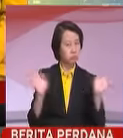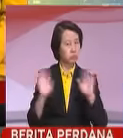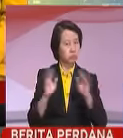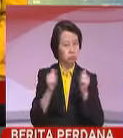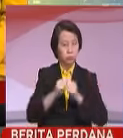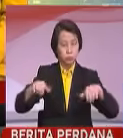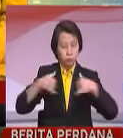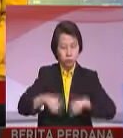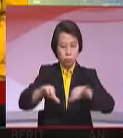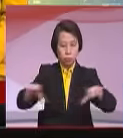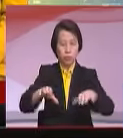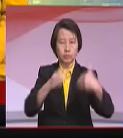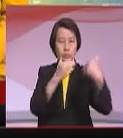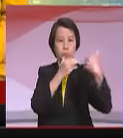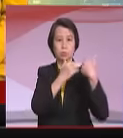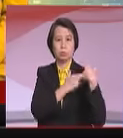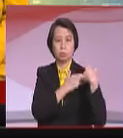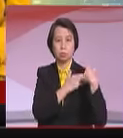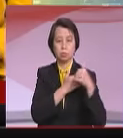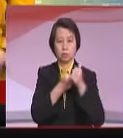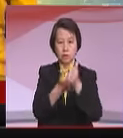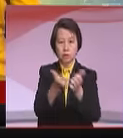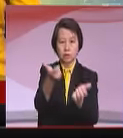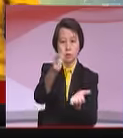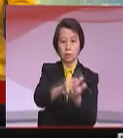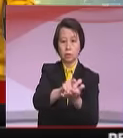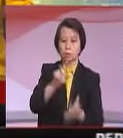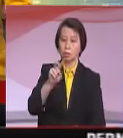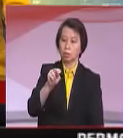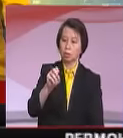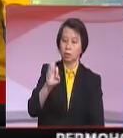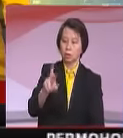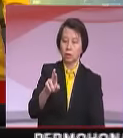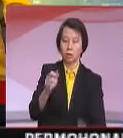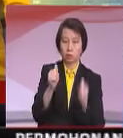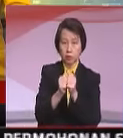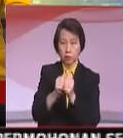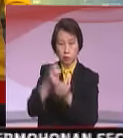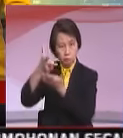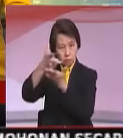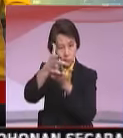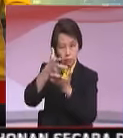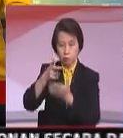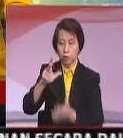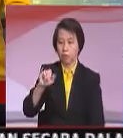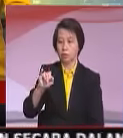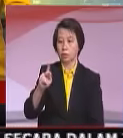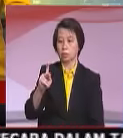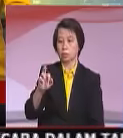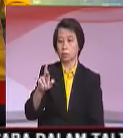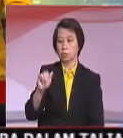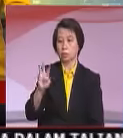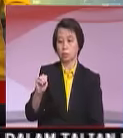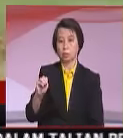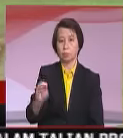terus melaksanakan tanggungjawab. Ikuti laporan Nur Hidayah Anwar bersama jurukamera Ikram Rahim.